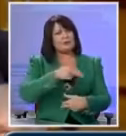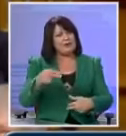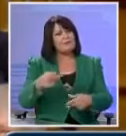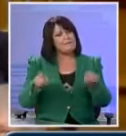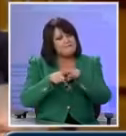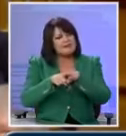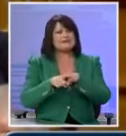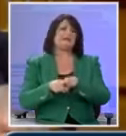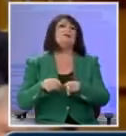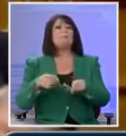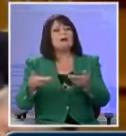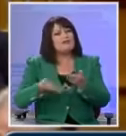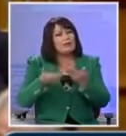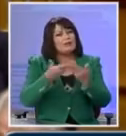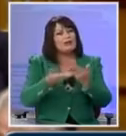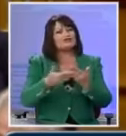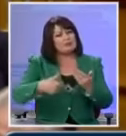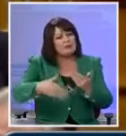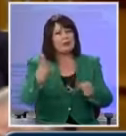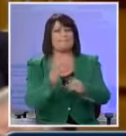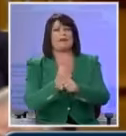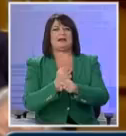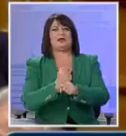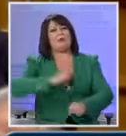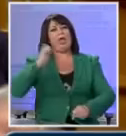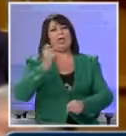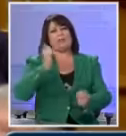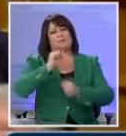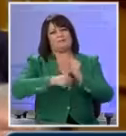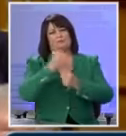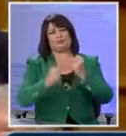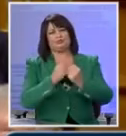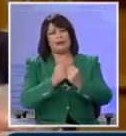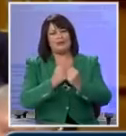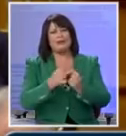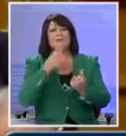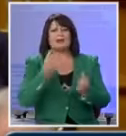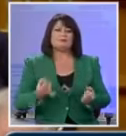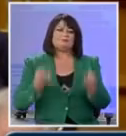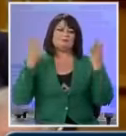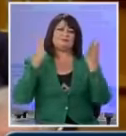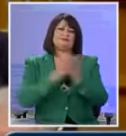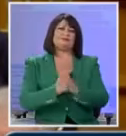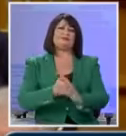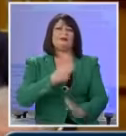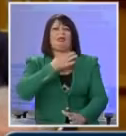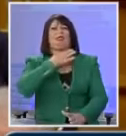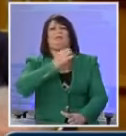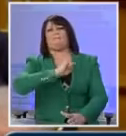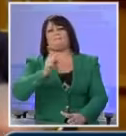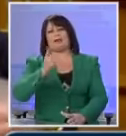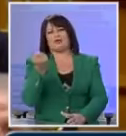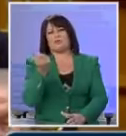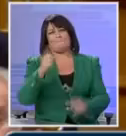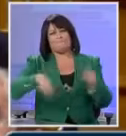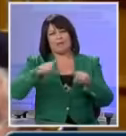θέμα να συμβάλλουμε ώστε να έχει επιτυχία αυτή η εθνική προσπάθεια για να φύγει αυτός ο βραχνάς από το λαιμό της ελληνικής